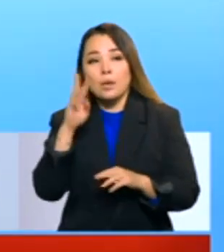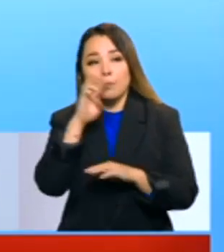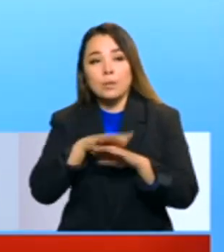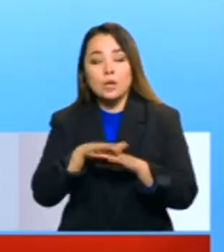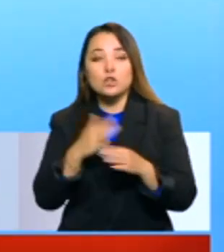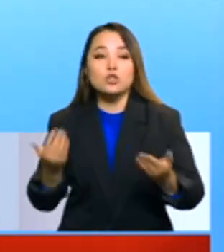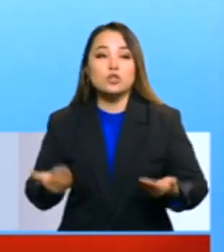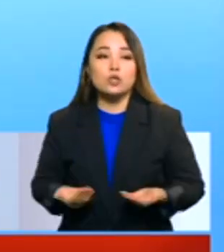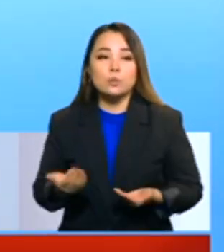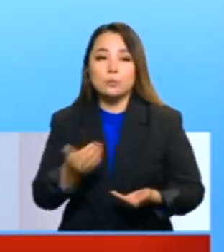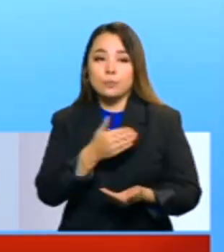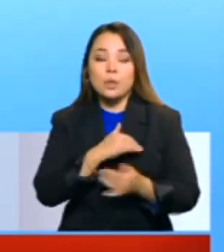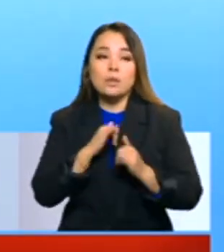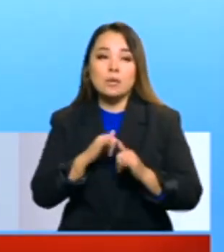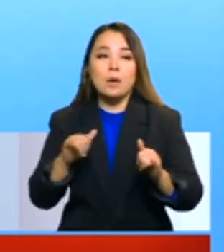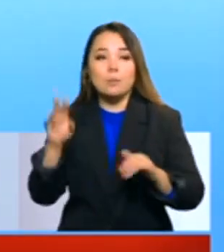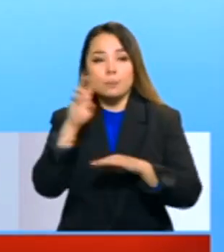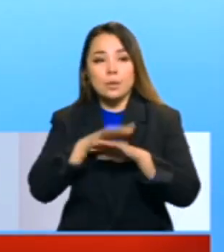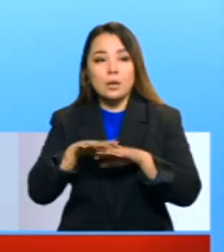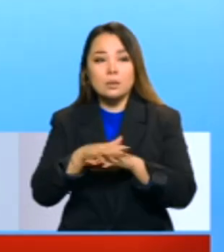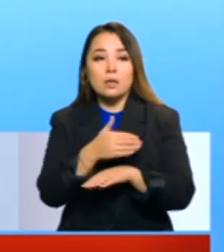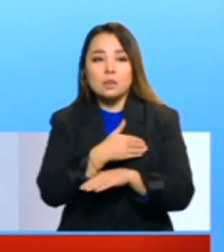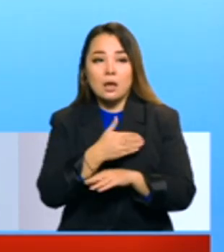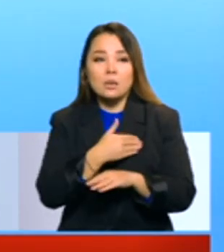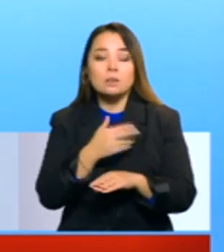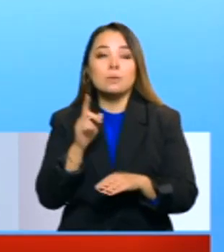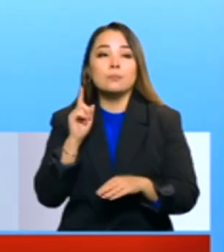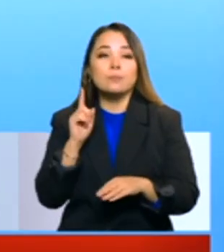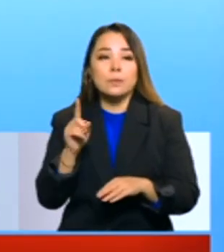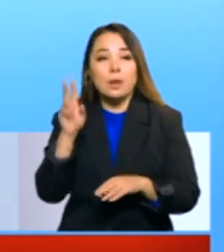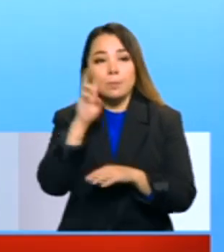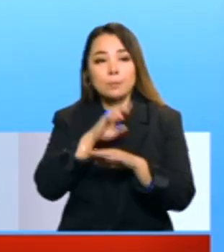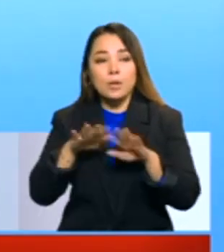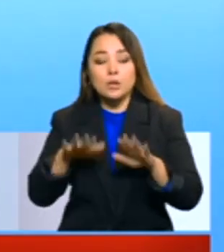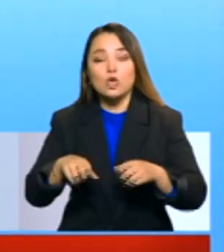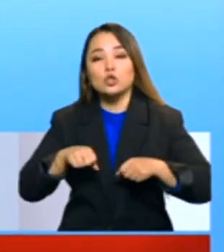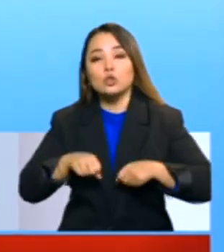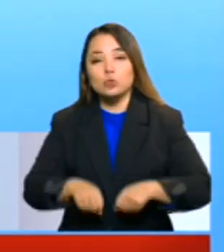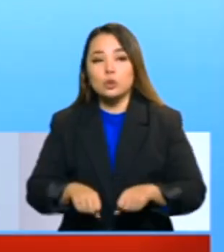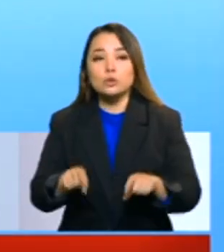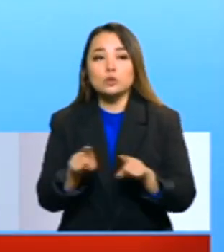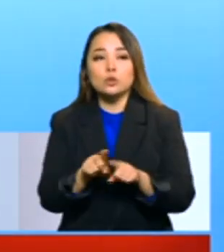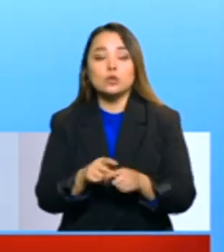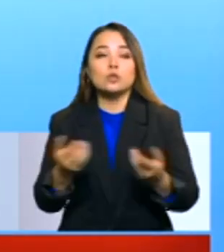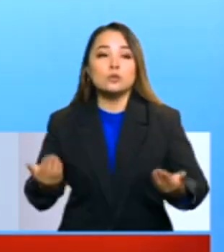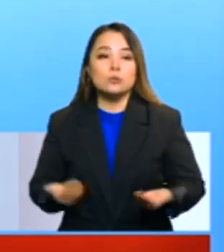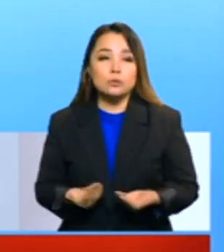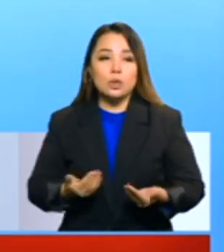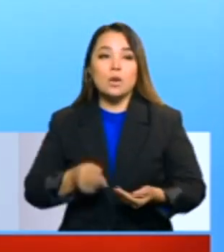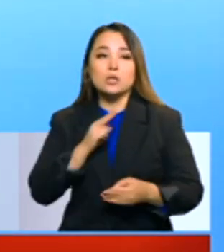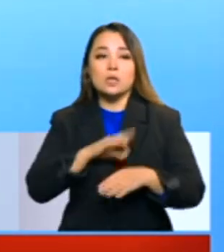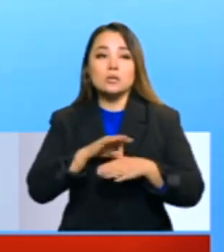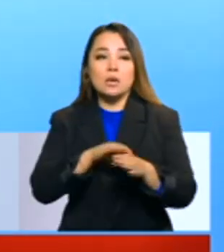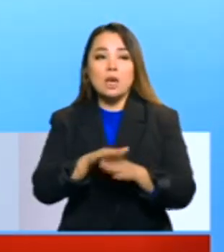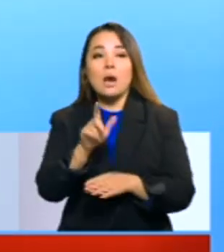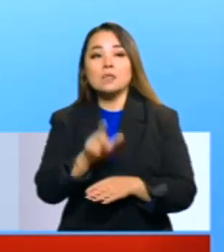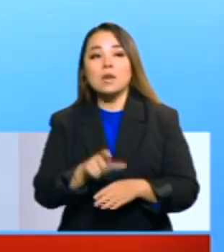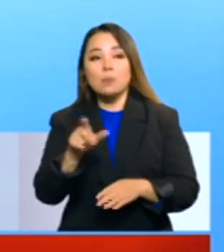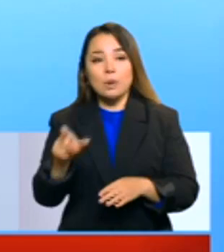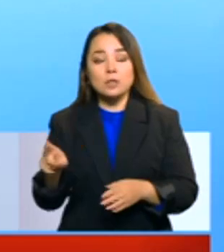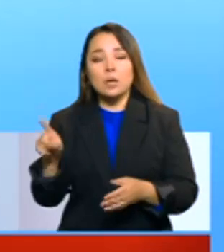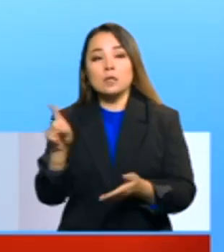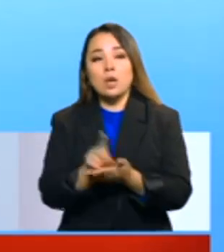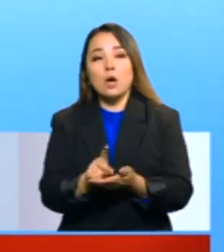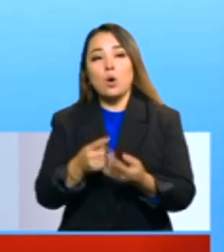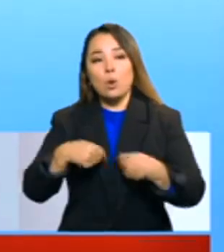тұрғымыз келеді, дамыған мемлекетте, бірақ мемлекет құқылы мемлекет тұру үшін, жасау үшін оған азаматтық